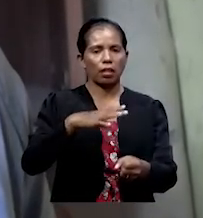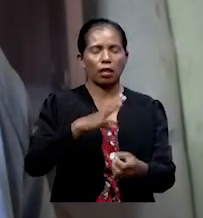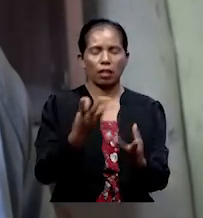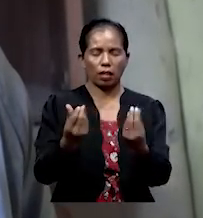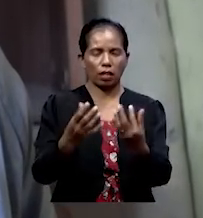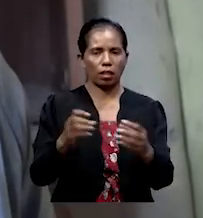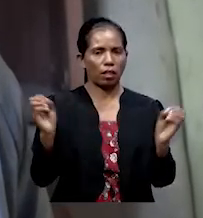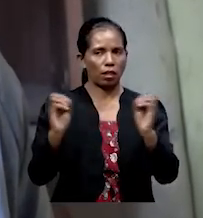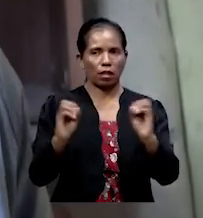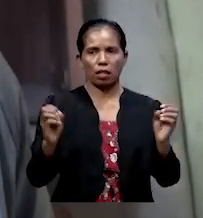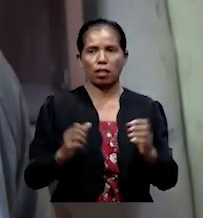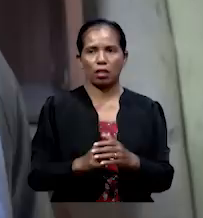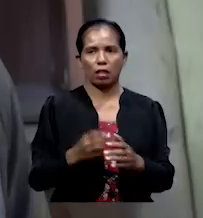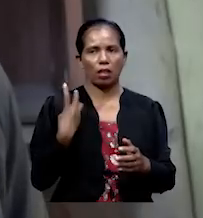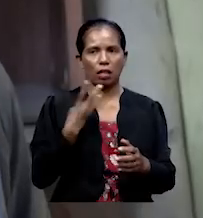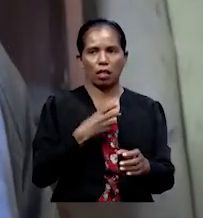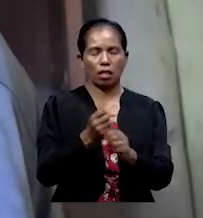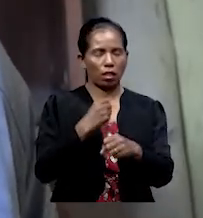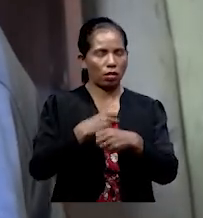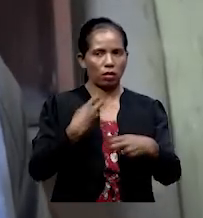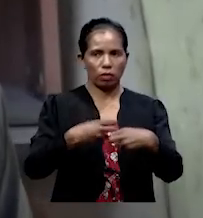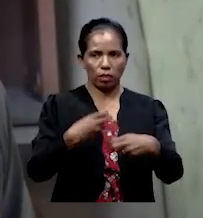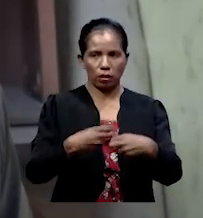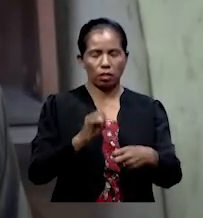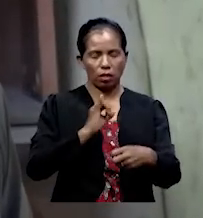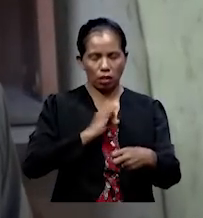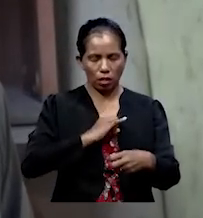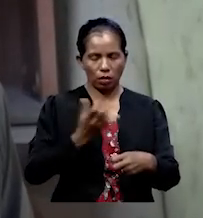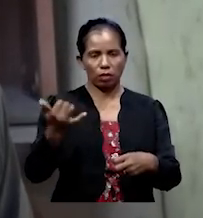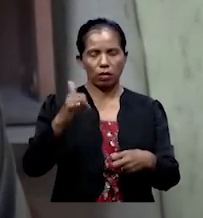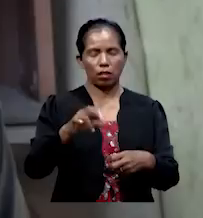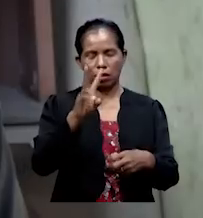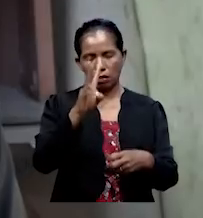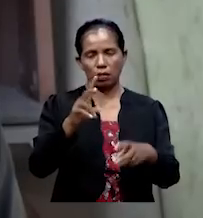hau hal itu malah sabu salahka, sabu berusaha para senior rutin saya.